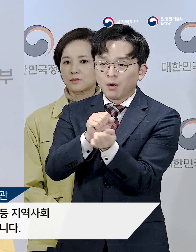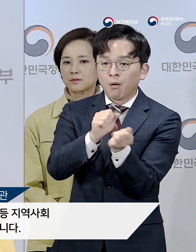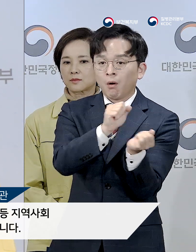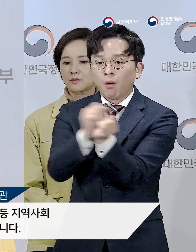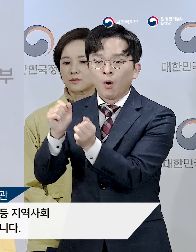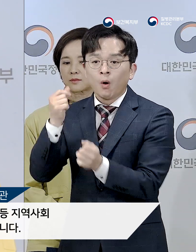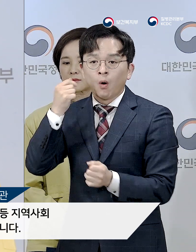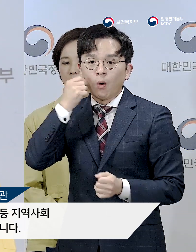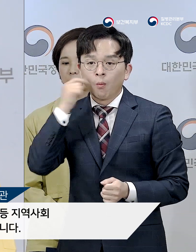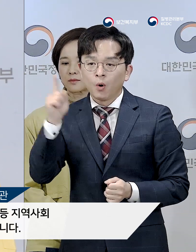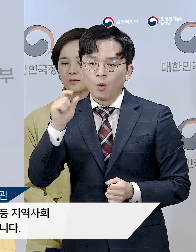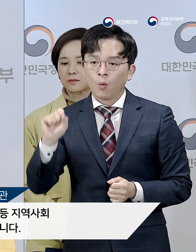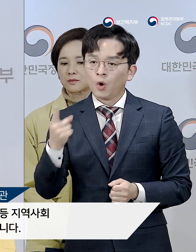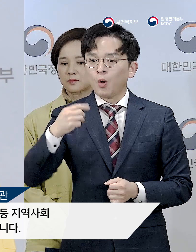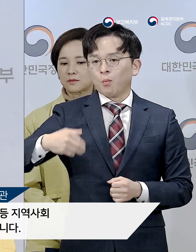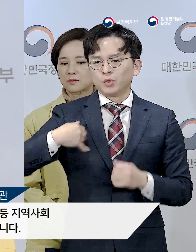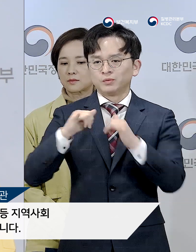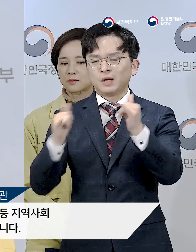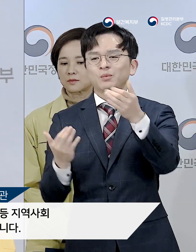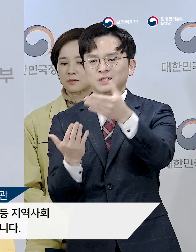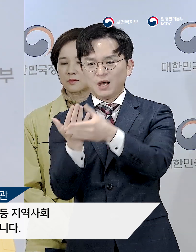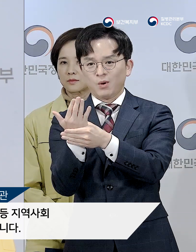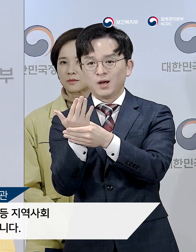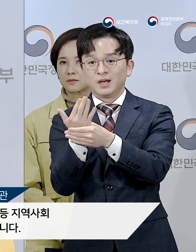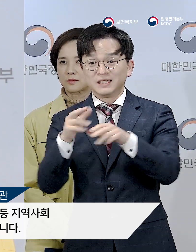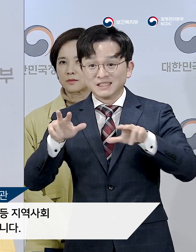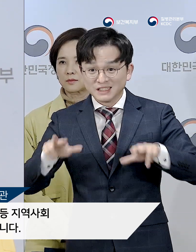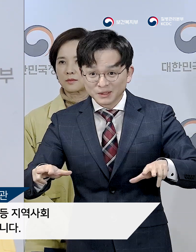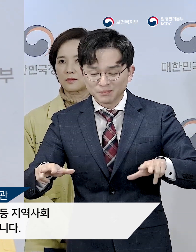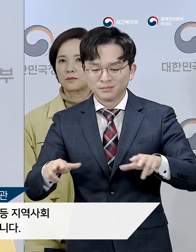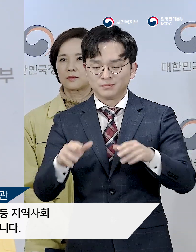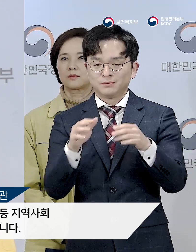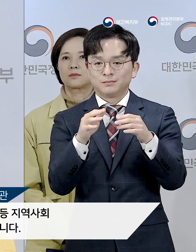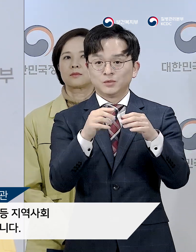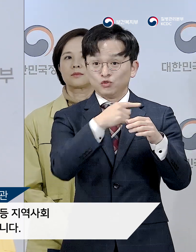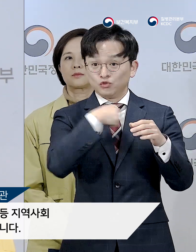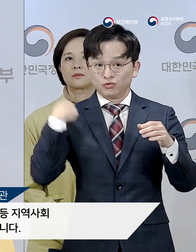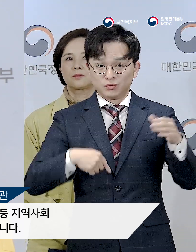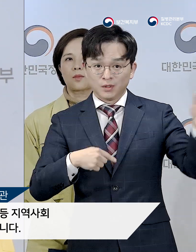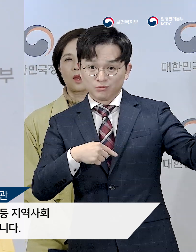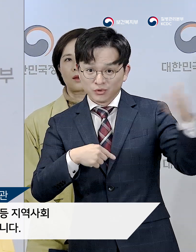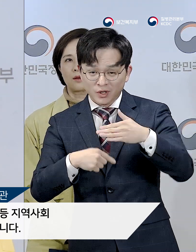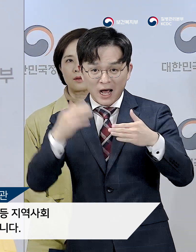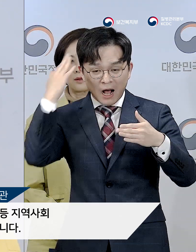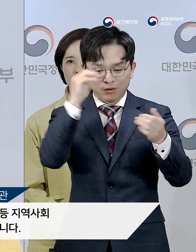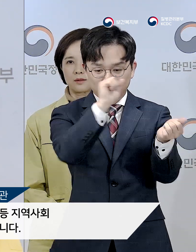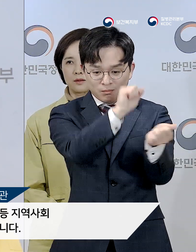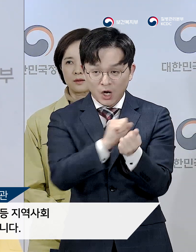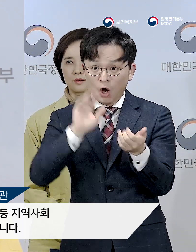등 지역사회의 감염병 전파가 진행되고 있음을 확인할 수 있었습니다.